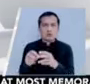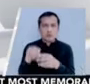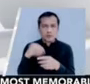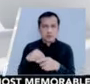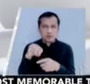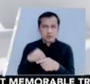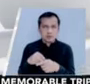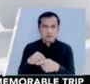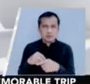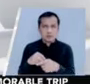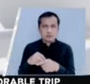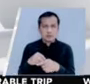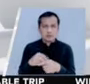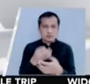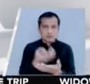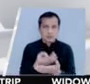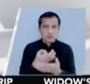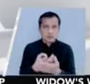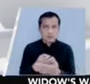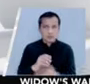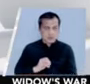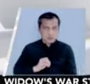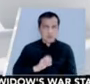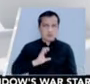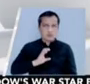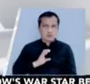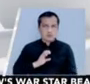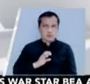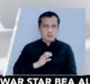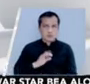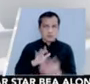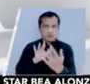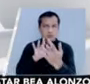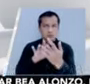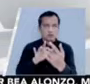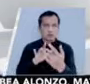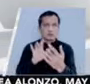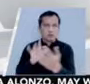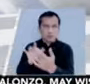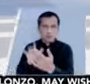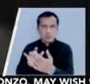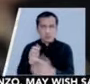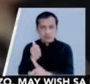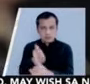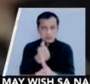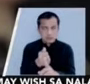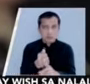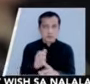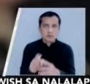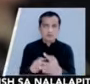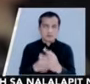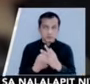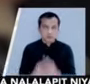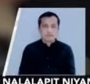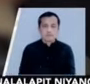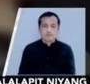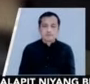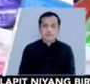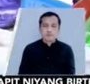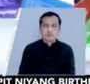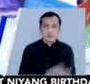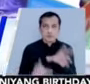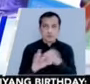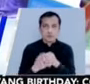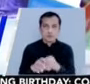sapat na pondo, lakas ng loob, network, connection, kakapala at sila na ang magpipimula. Kasama na ito sa mga tinutugis